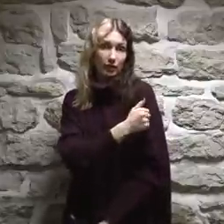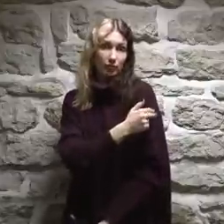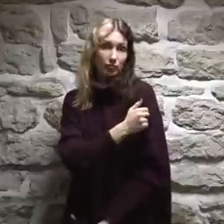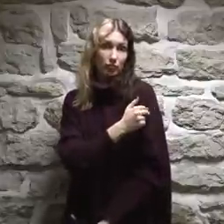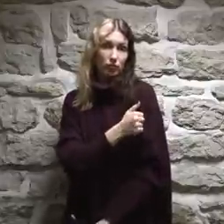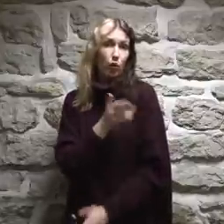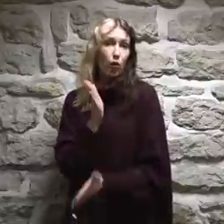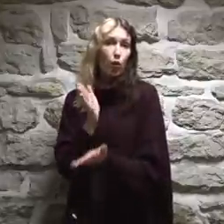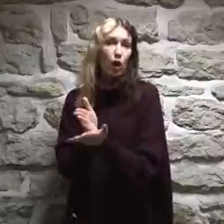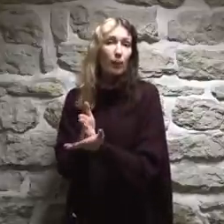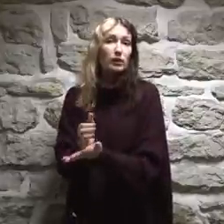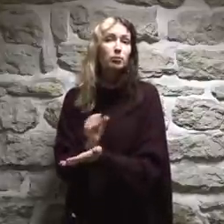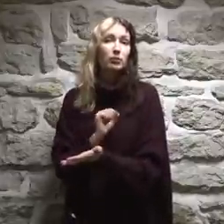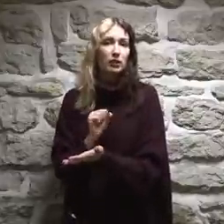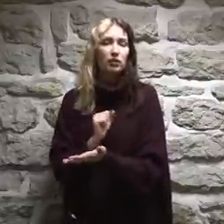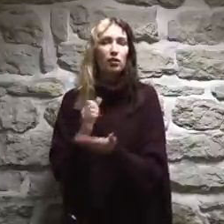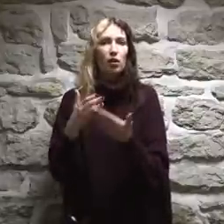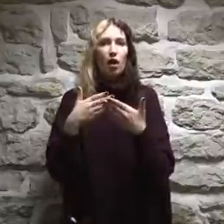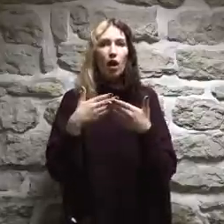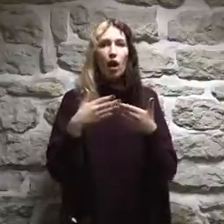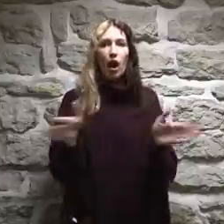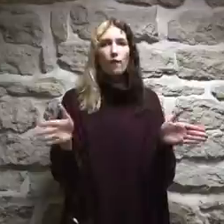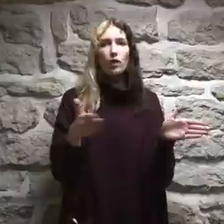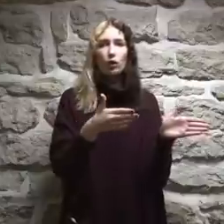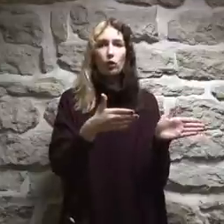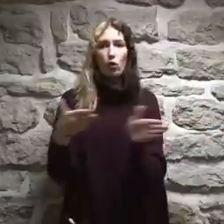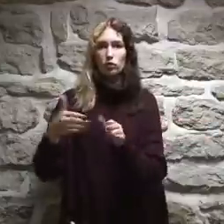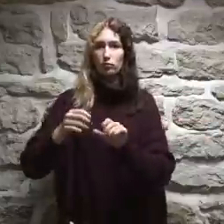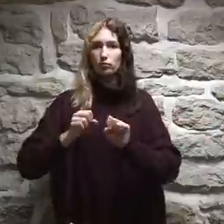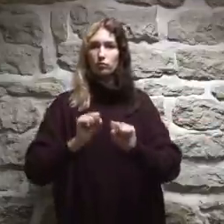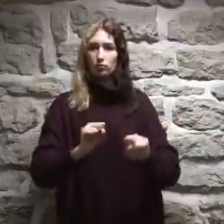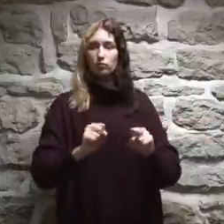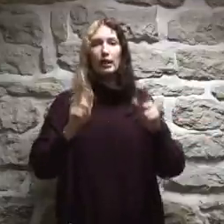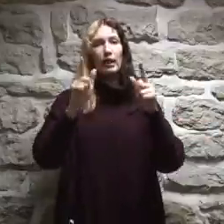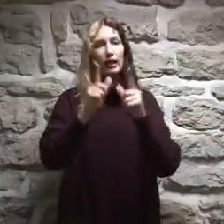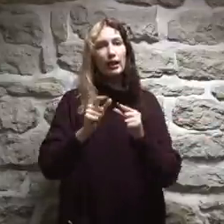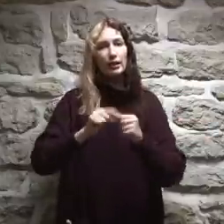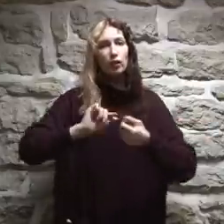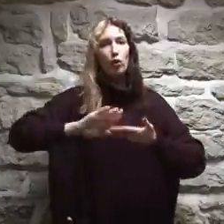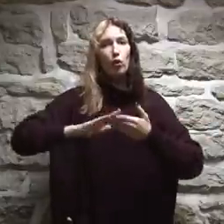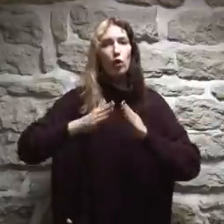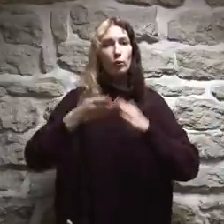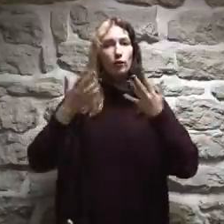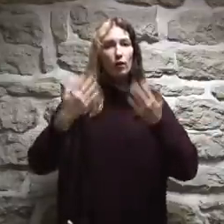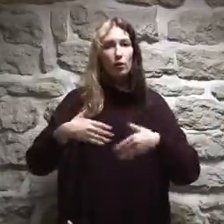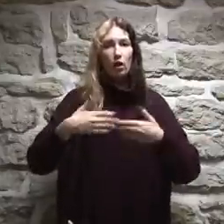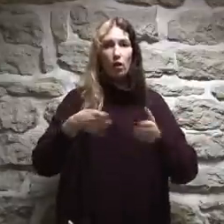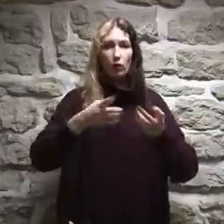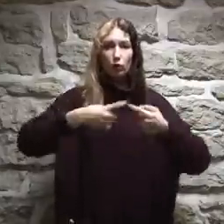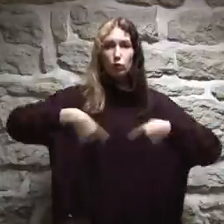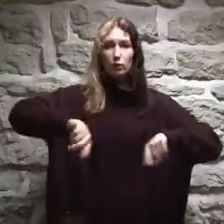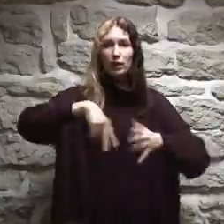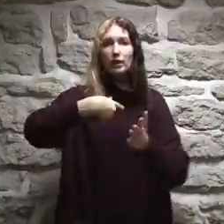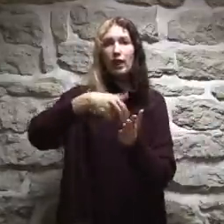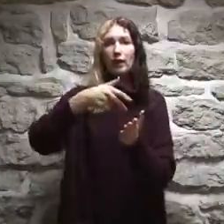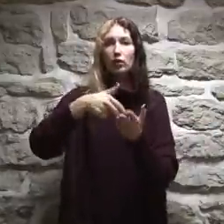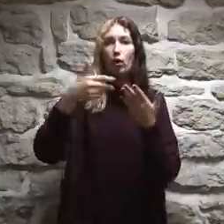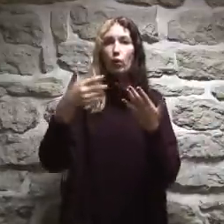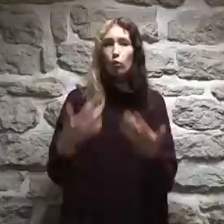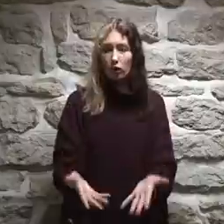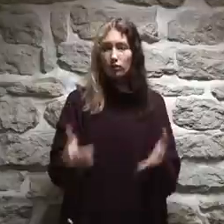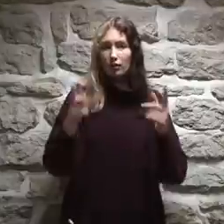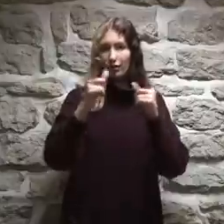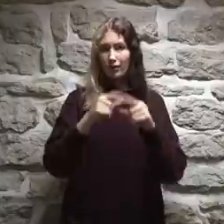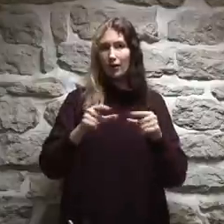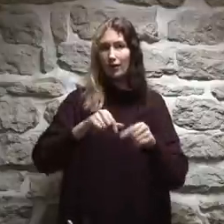olemas selle jaoks, et avaliku korda tagada. Meil on kokku lepitud reeglid, kuidas me avalikus ruumis käitume. Nendes reeglites